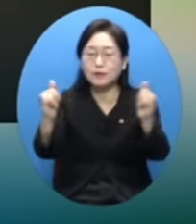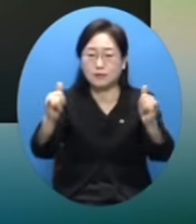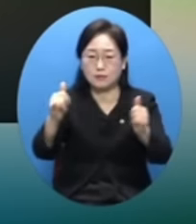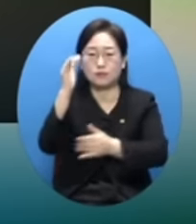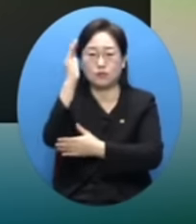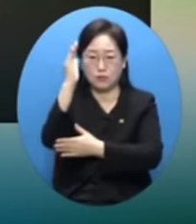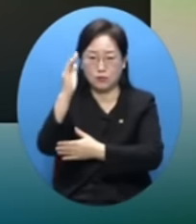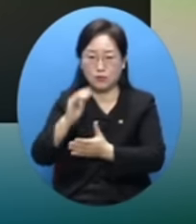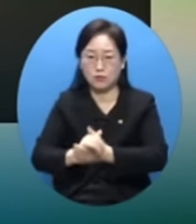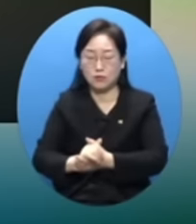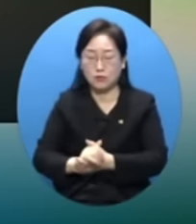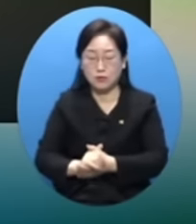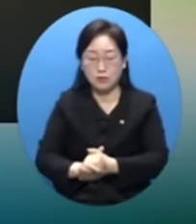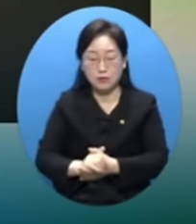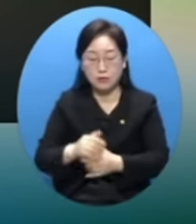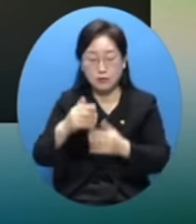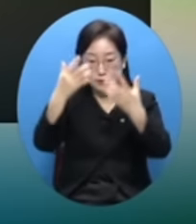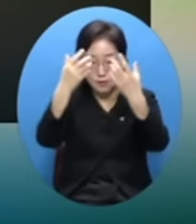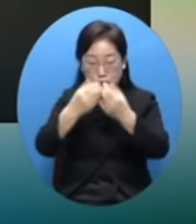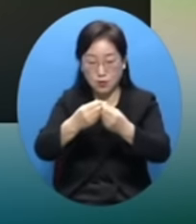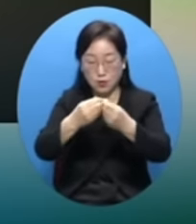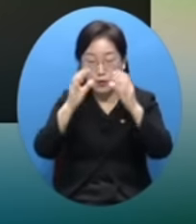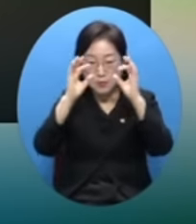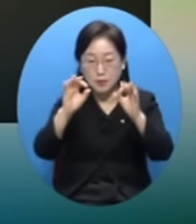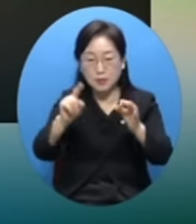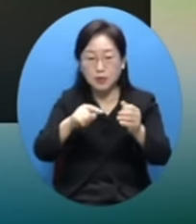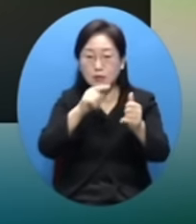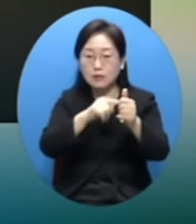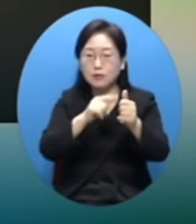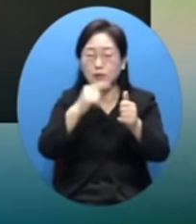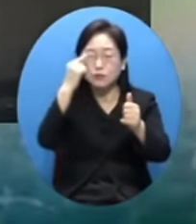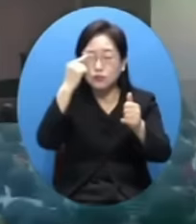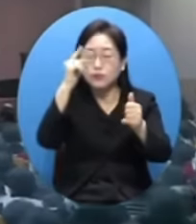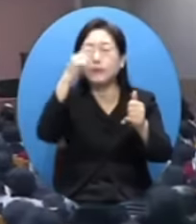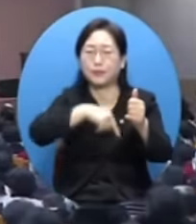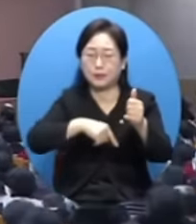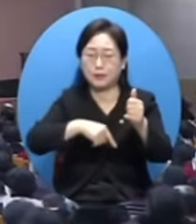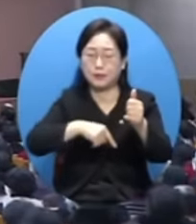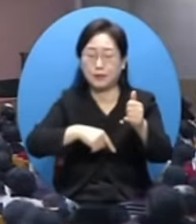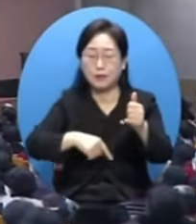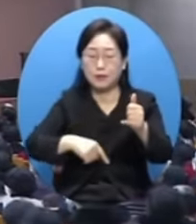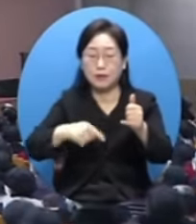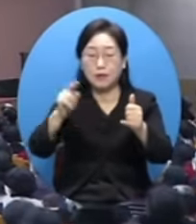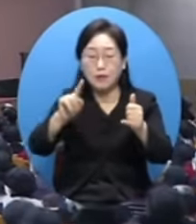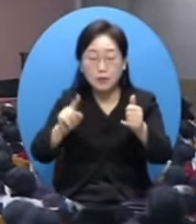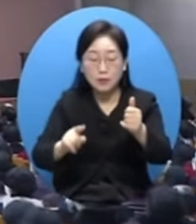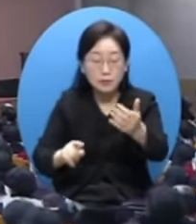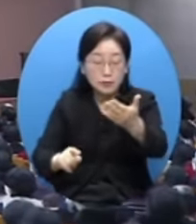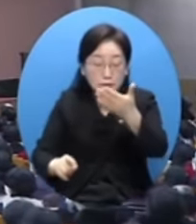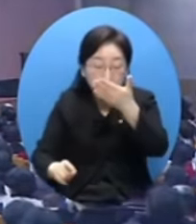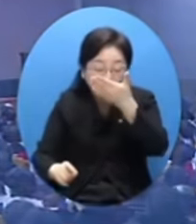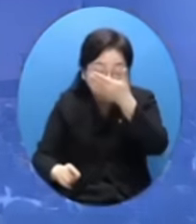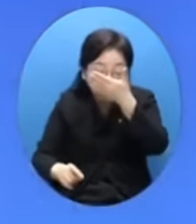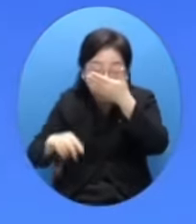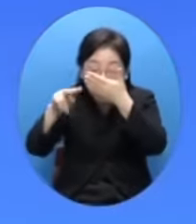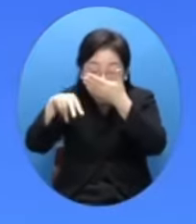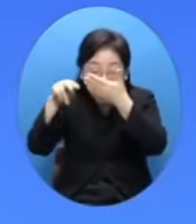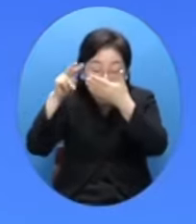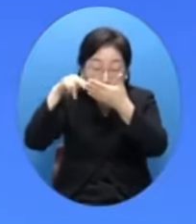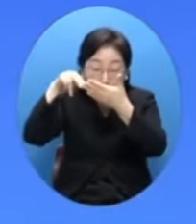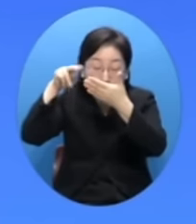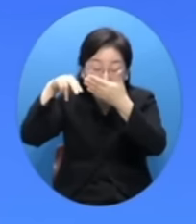근데 기록을 보면 조나단 에스가 눈이 너무 나빠 가지고이 원고를 이렇게 눈에다 대고 읽었습니다